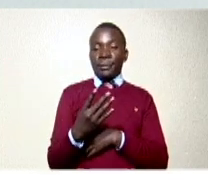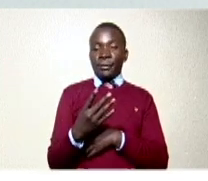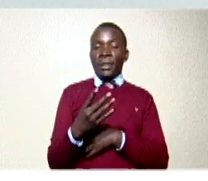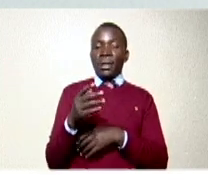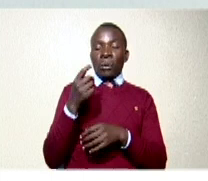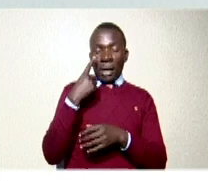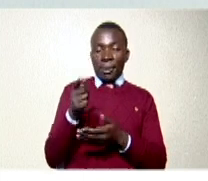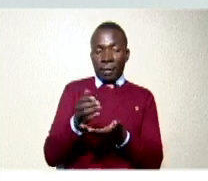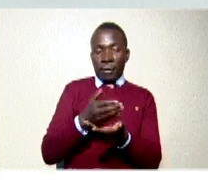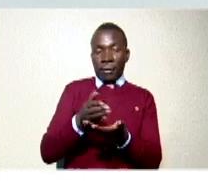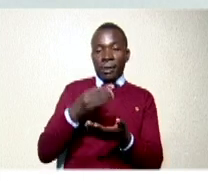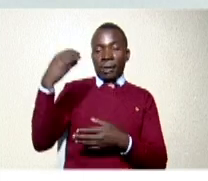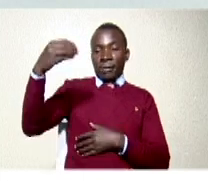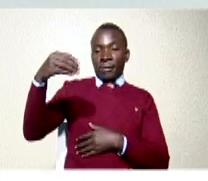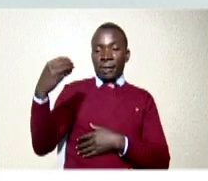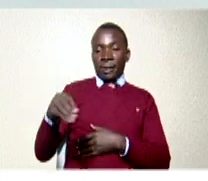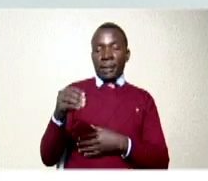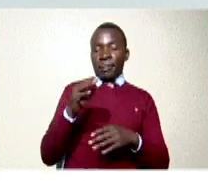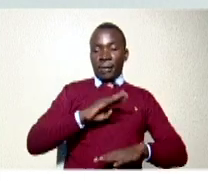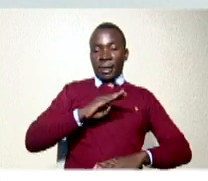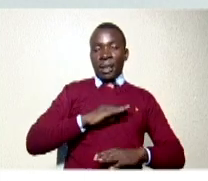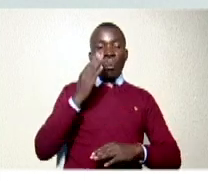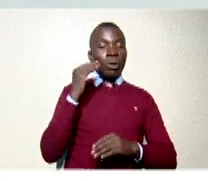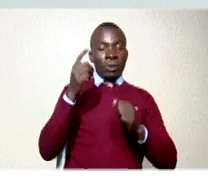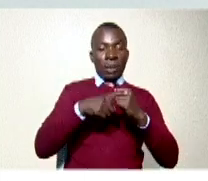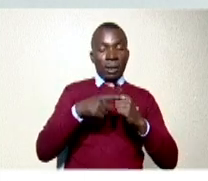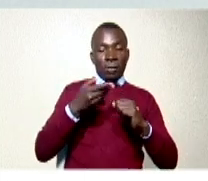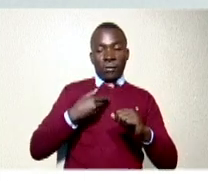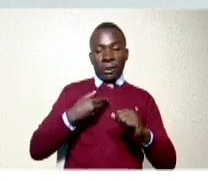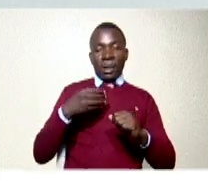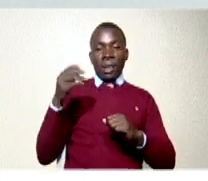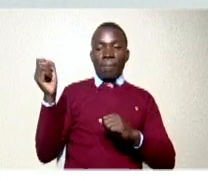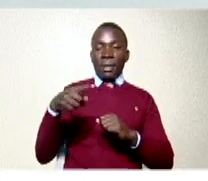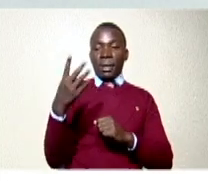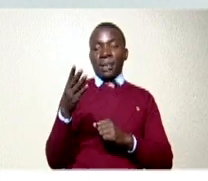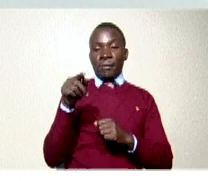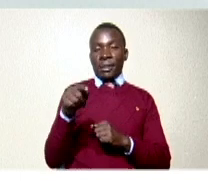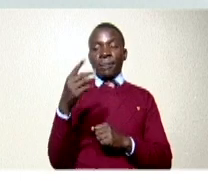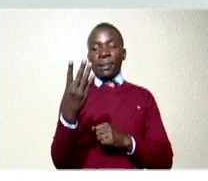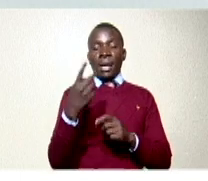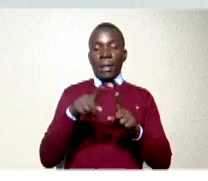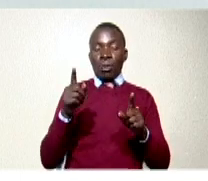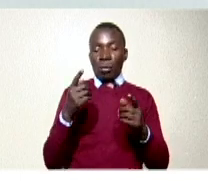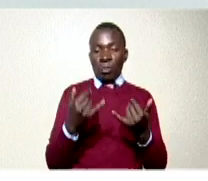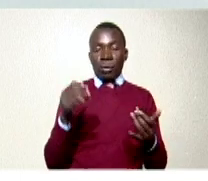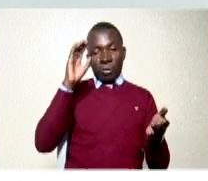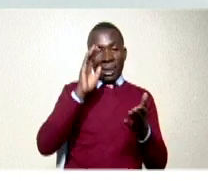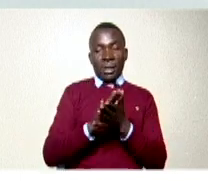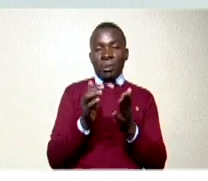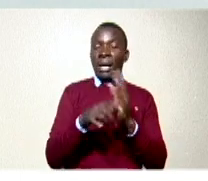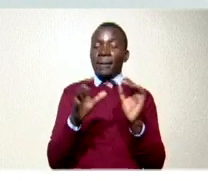buhagije. Ubu ngubu mu kwezi kwa gatanu twari ku mezi ane n'ibice bine. So aho rero dufite icyizere ko nta kibazo dufite ku